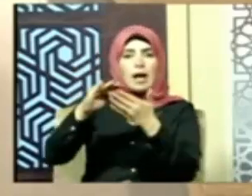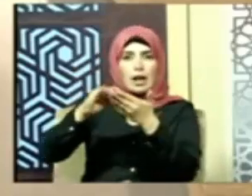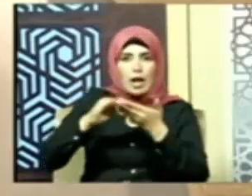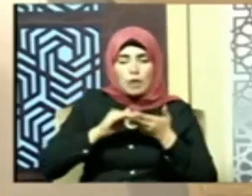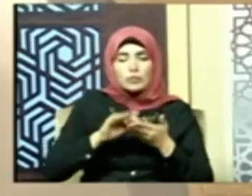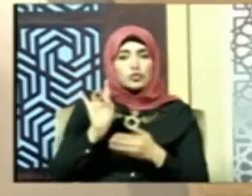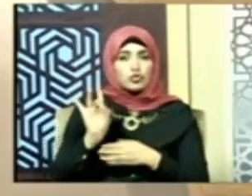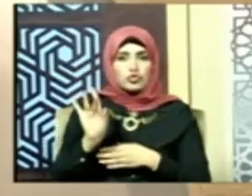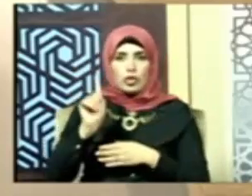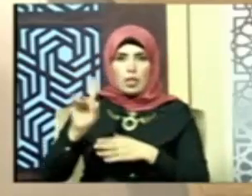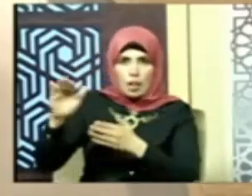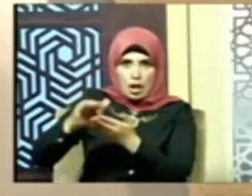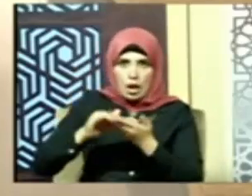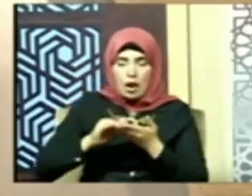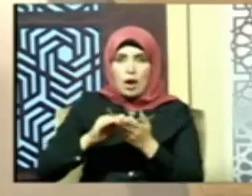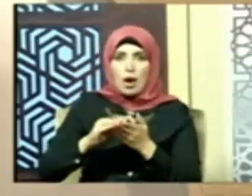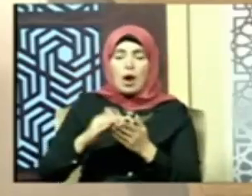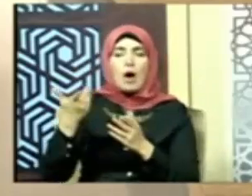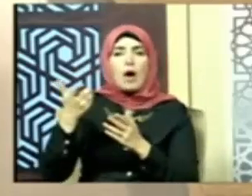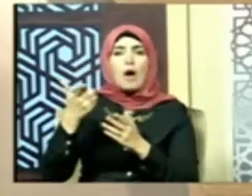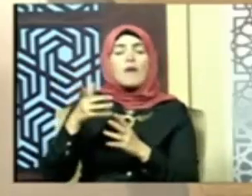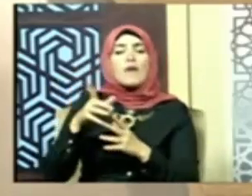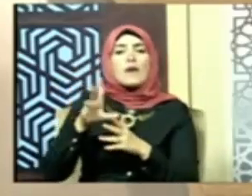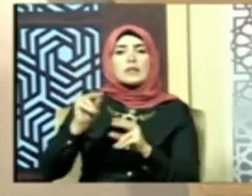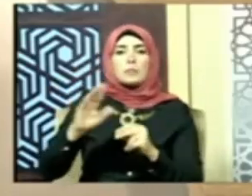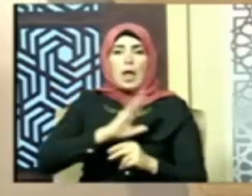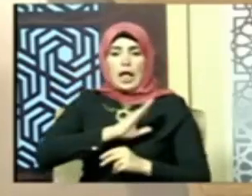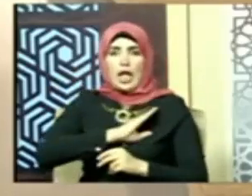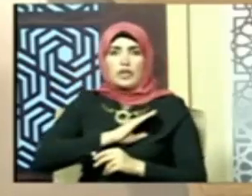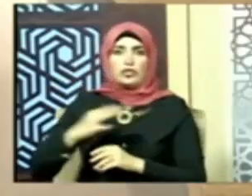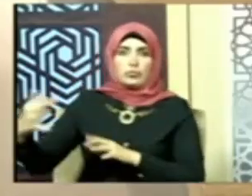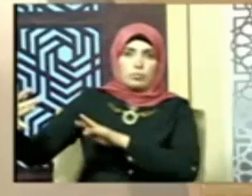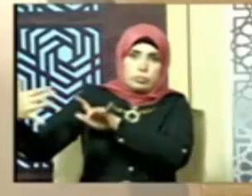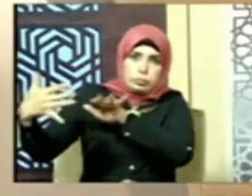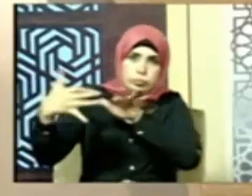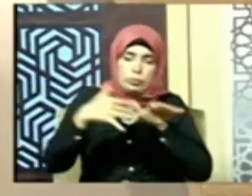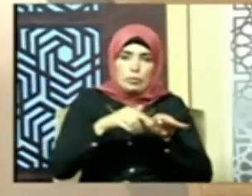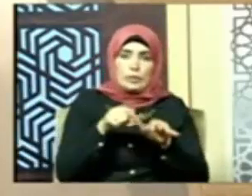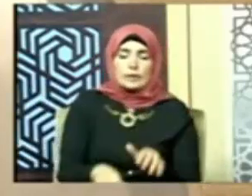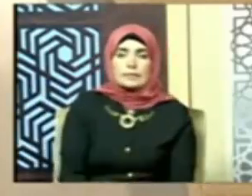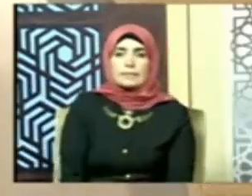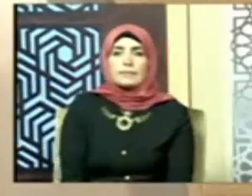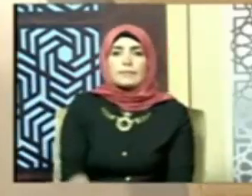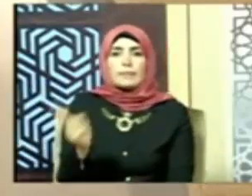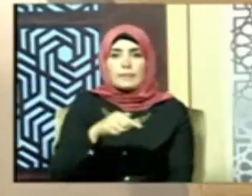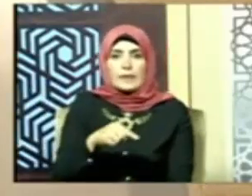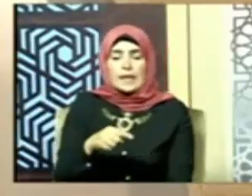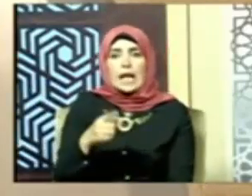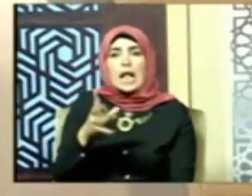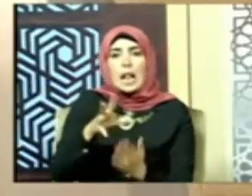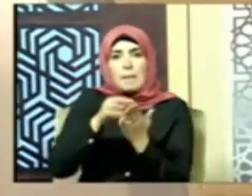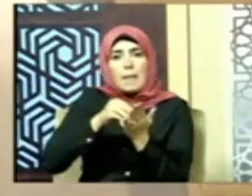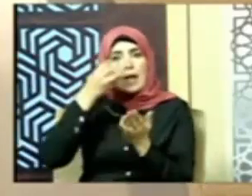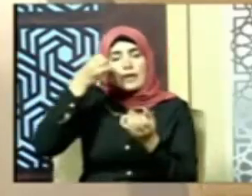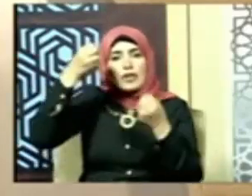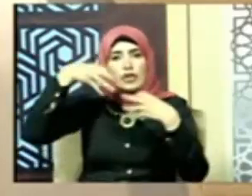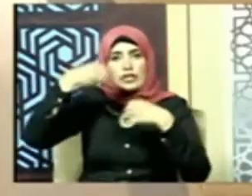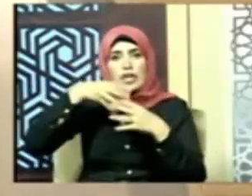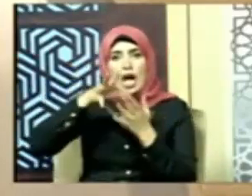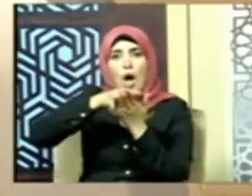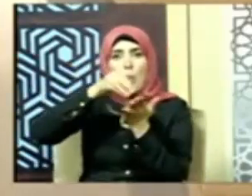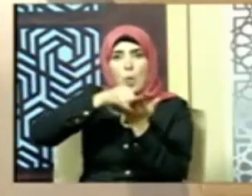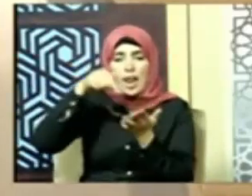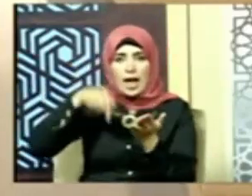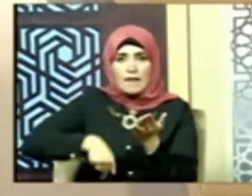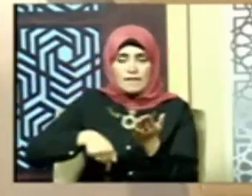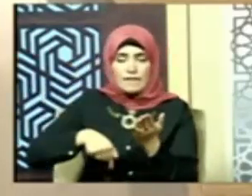لأسيرن إليك قافلة من الأرزاق أولها عندك في